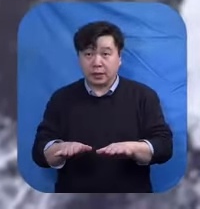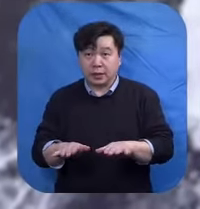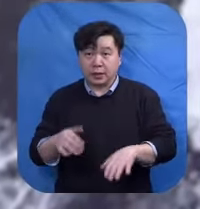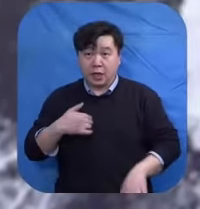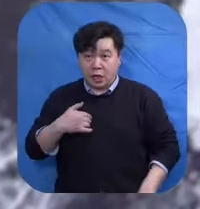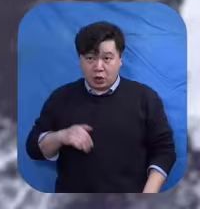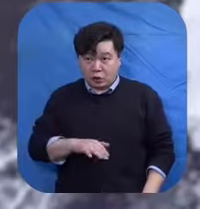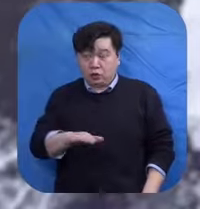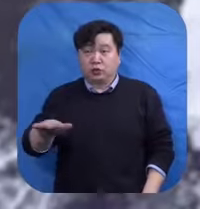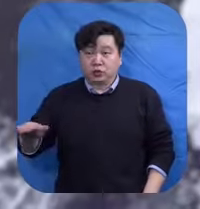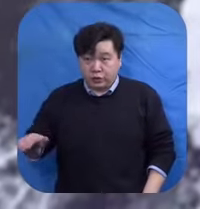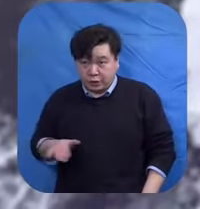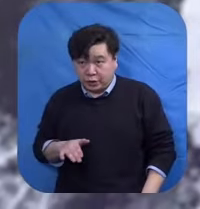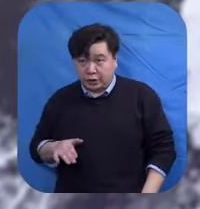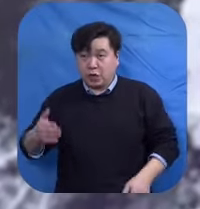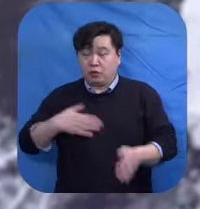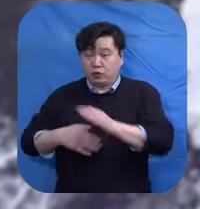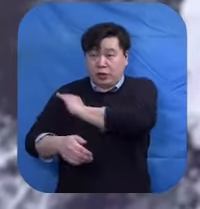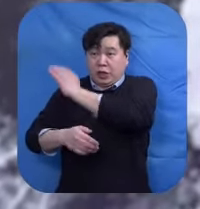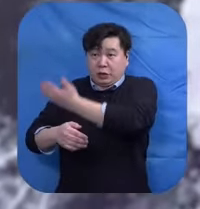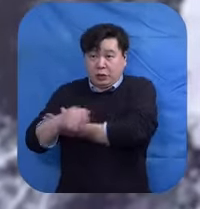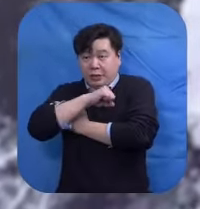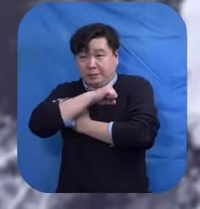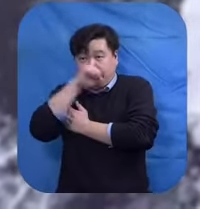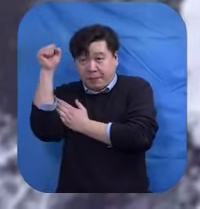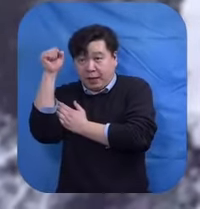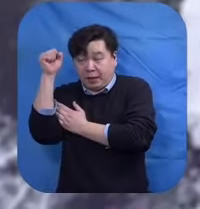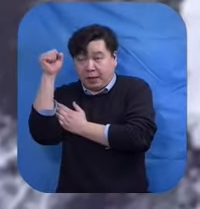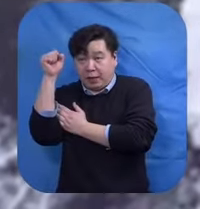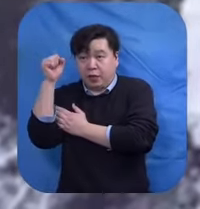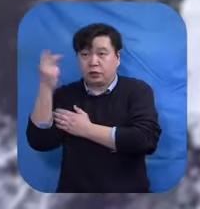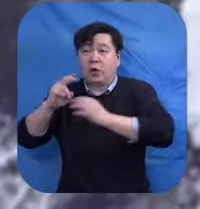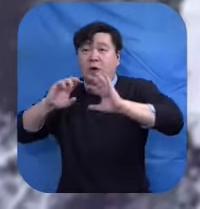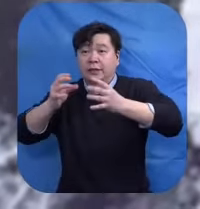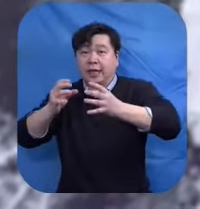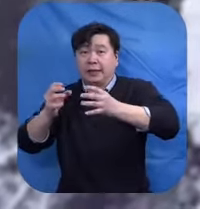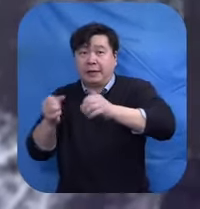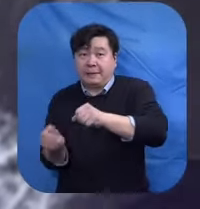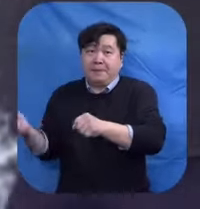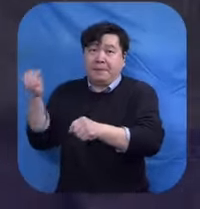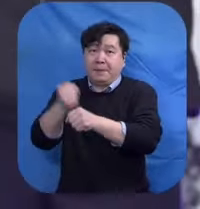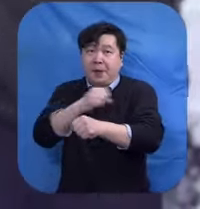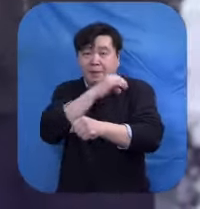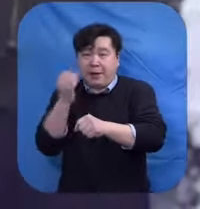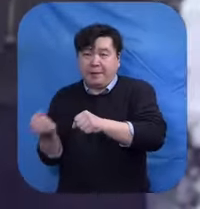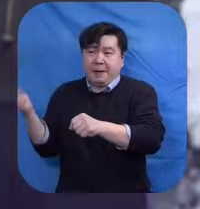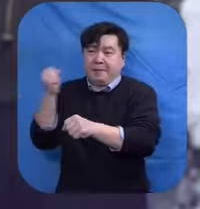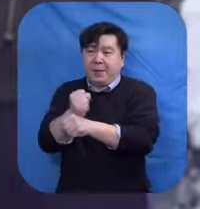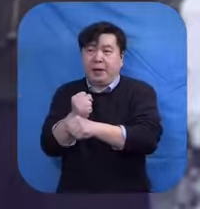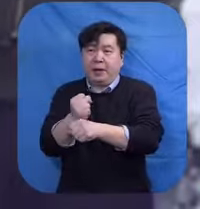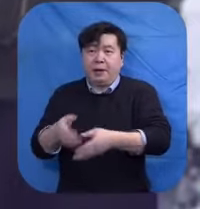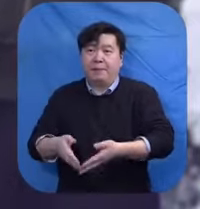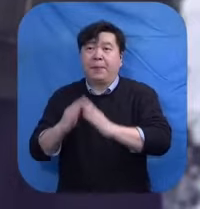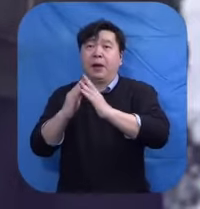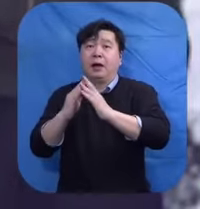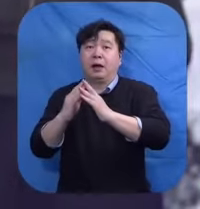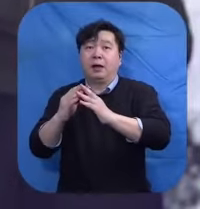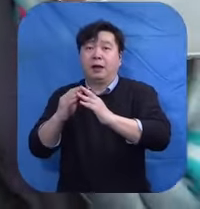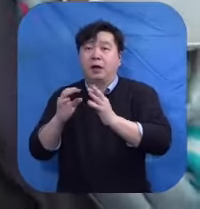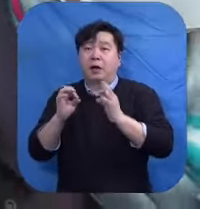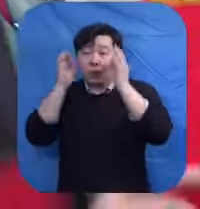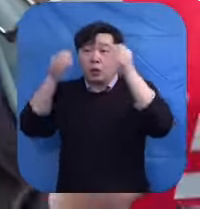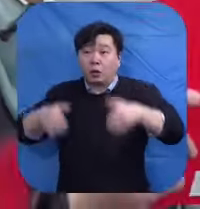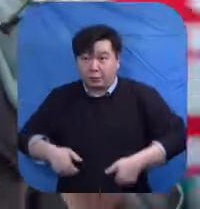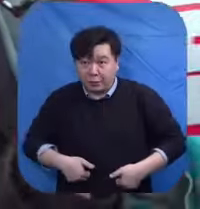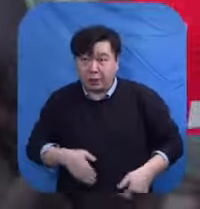우리는 우리의 주권을 실현할 나라를 바로 세우는데 앞장서야 하지 않겠습니까?